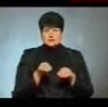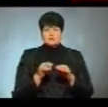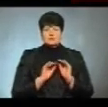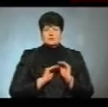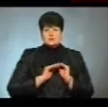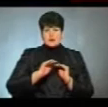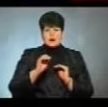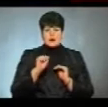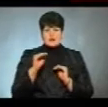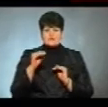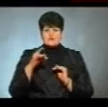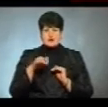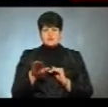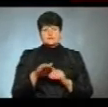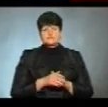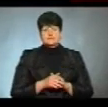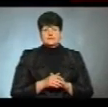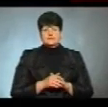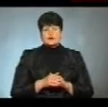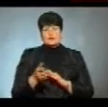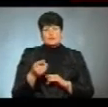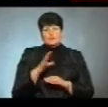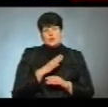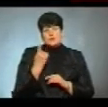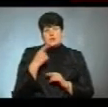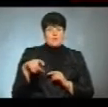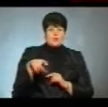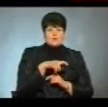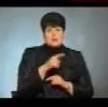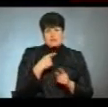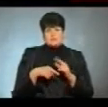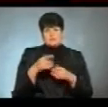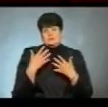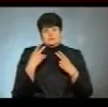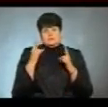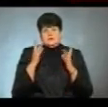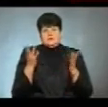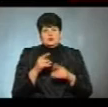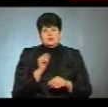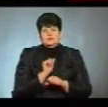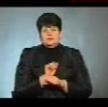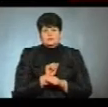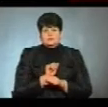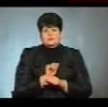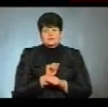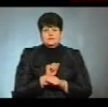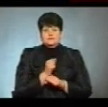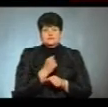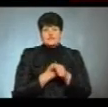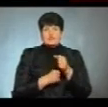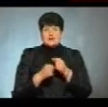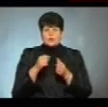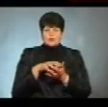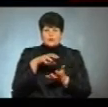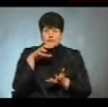одна полоса була, тільки ми приїжджали сюди, а назад звідки знали, що вже перекрили. Великодню випічку,